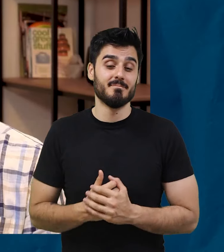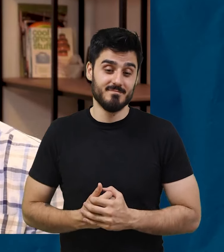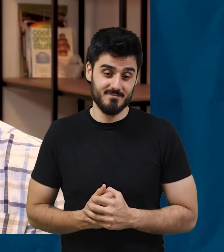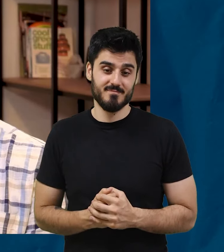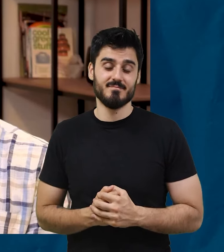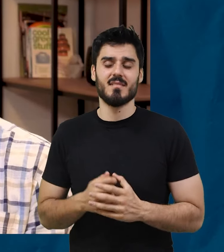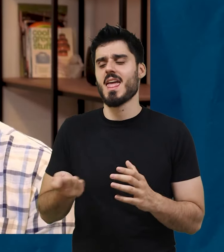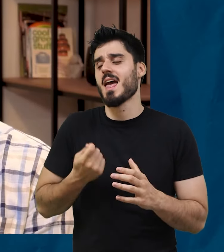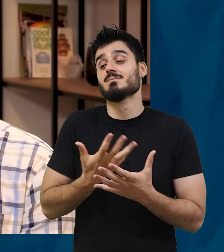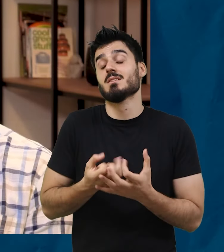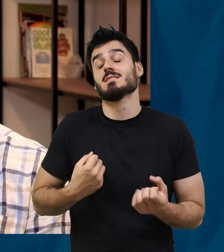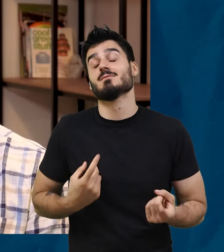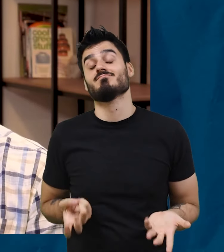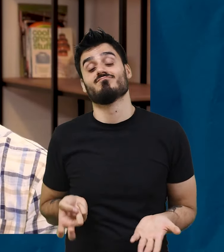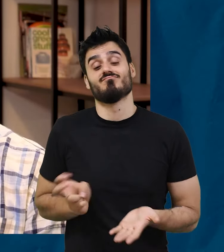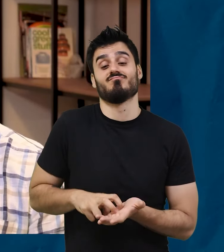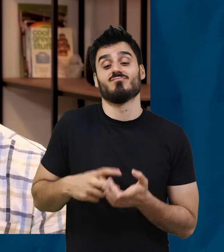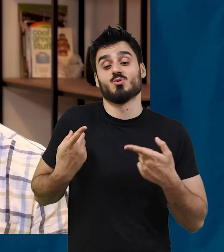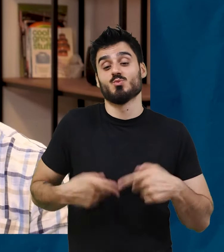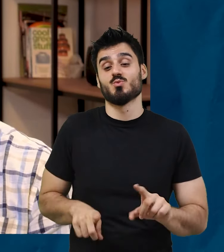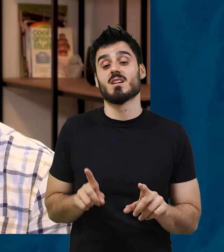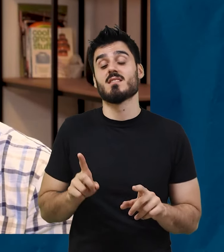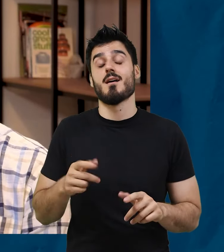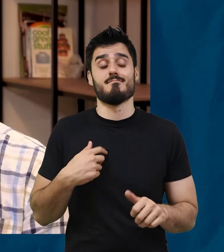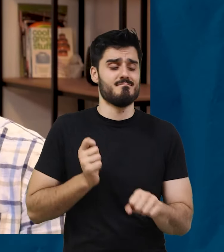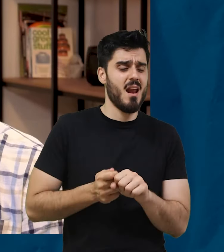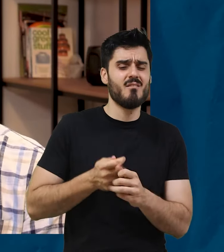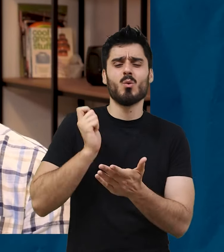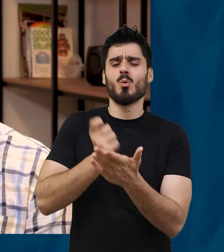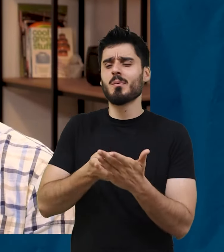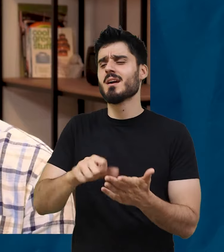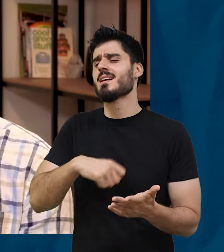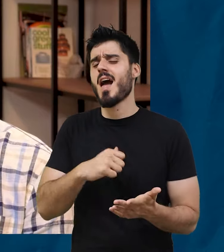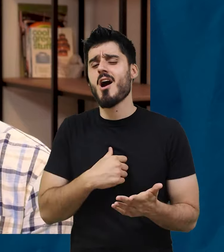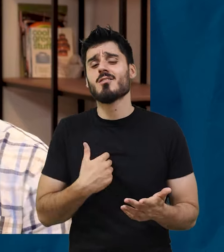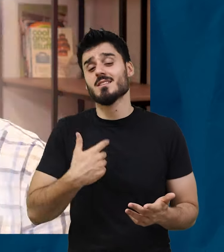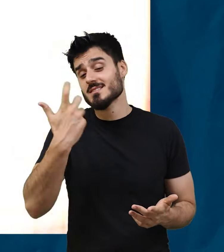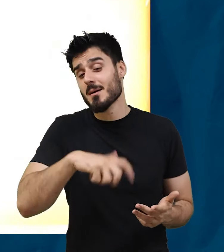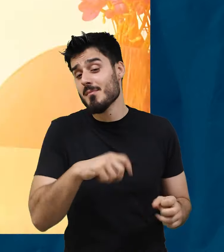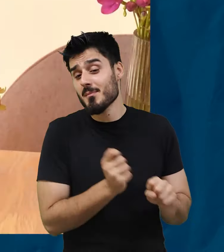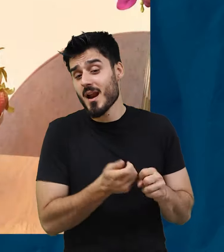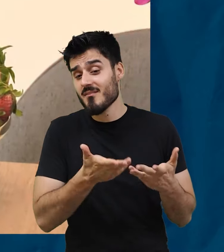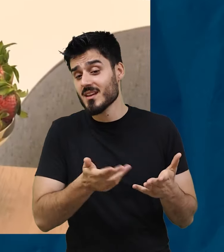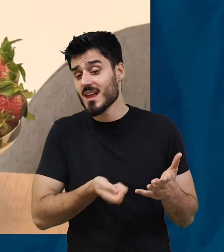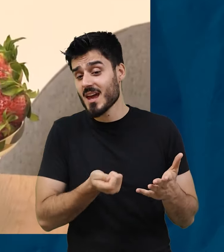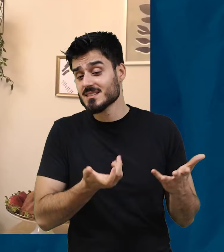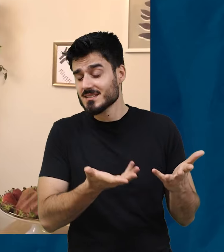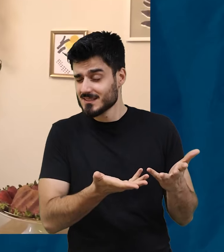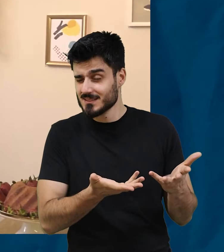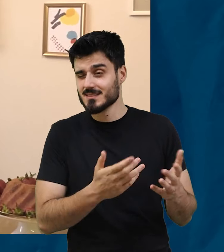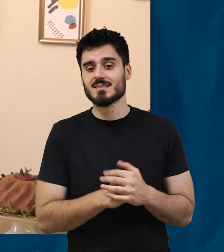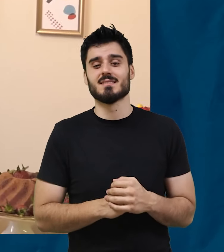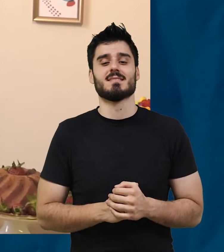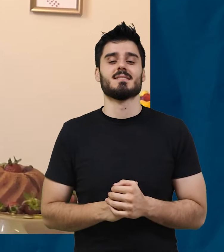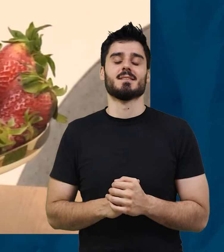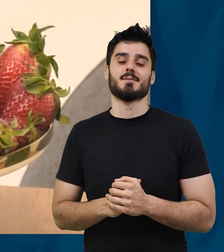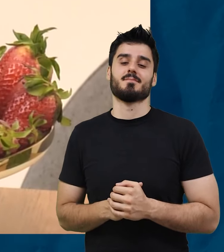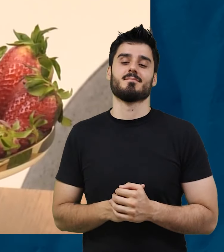трябва. Няма как без кекс. Сутринта станах малко по-рано. Опеках го, направих го, купих ягоди. Още постарах се.